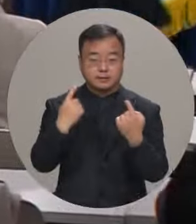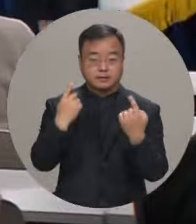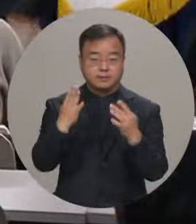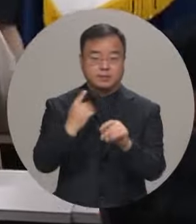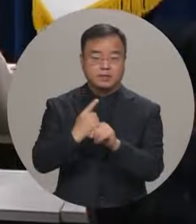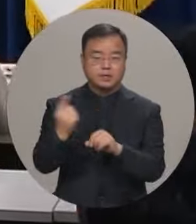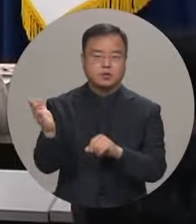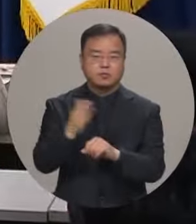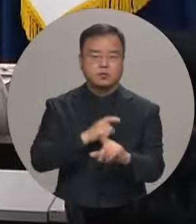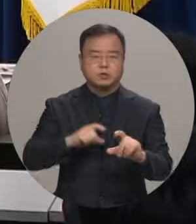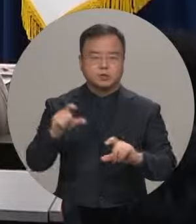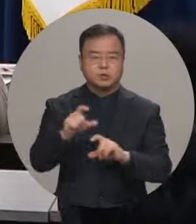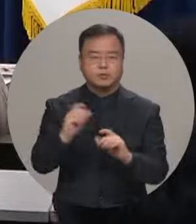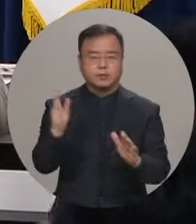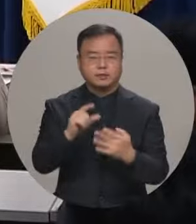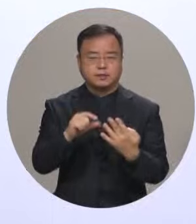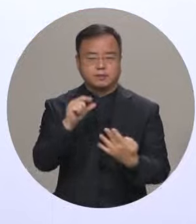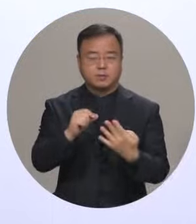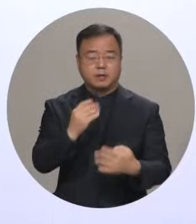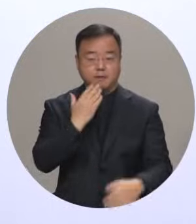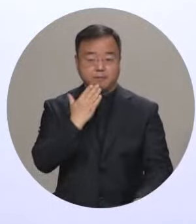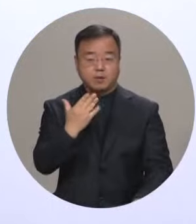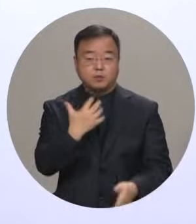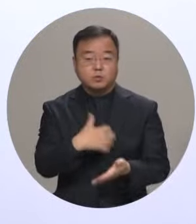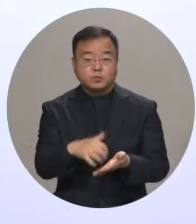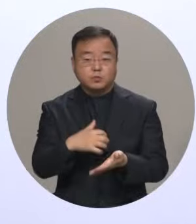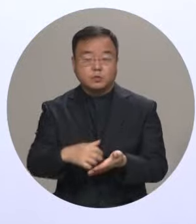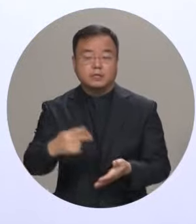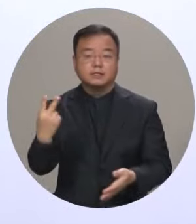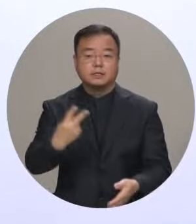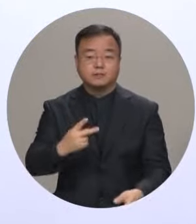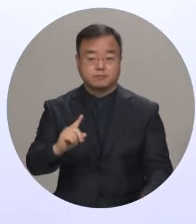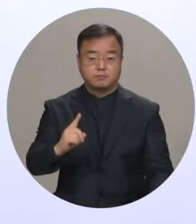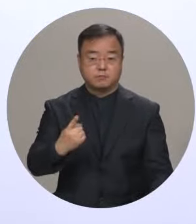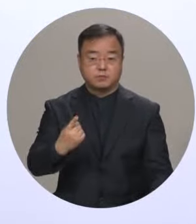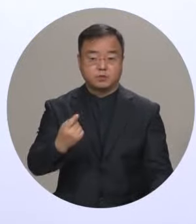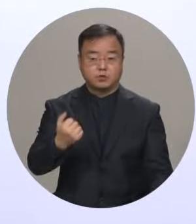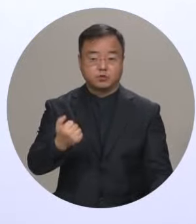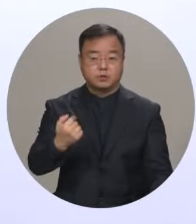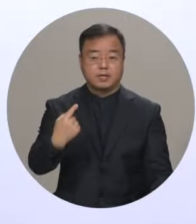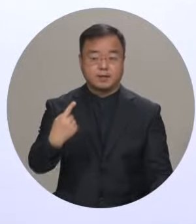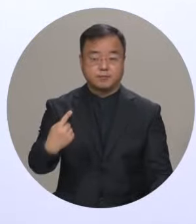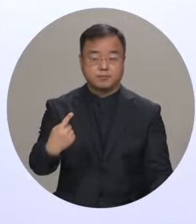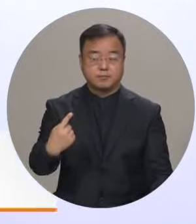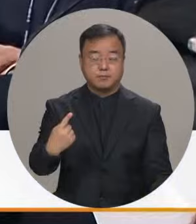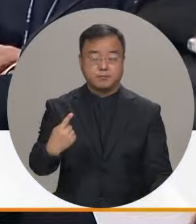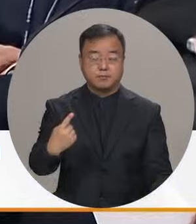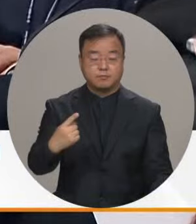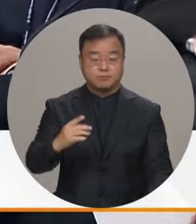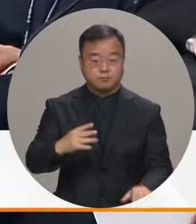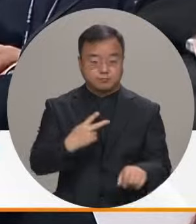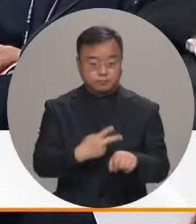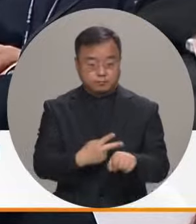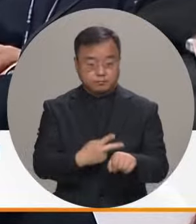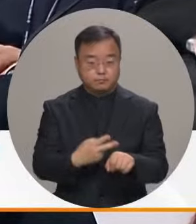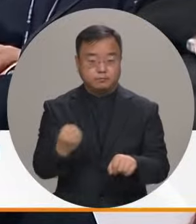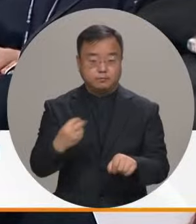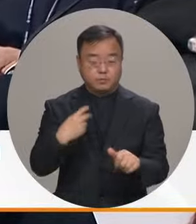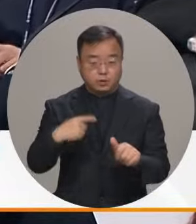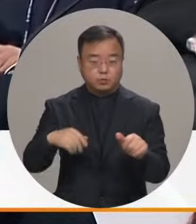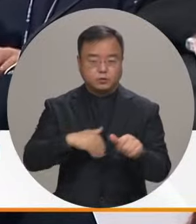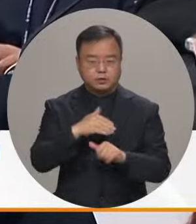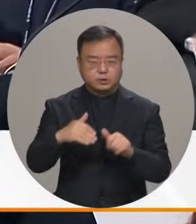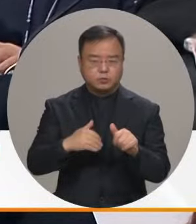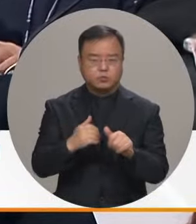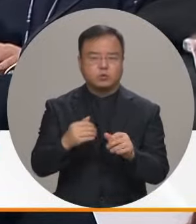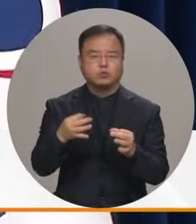더 뽑을 수 있다고 밝힌 입학정원은 최소 2명입니다 의은 교 인프라 등의 추가적인